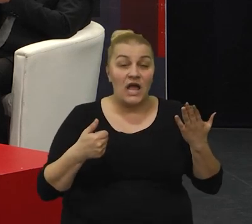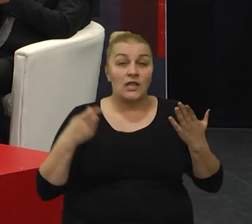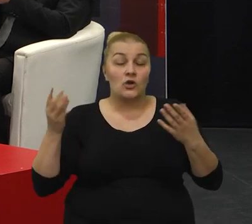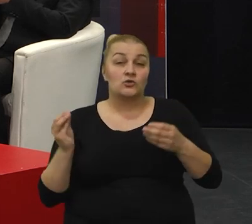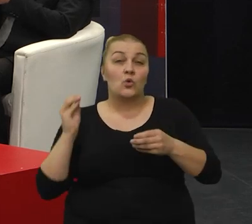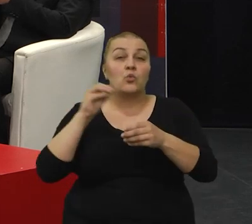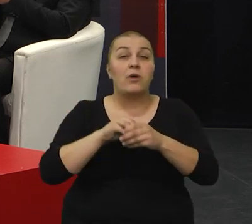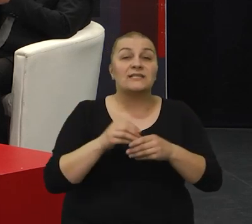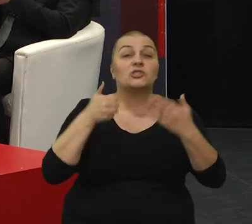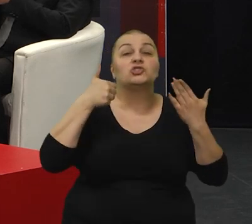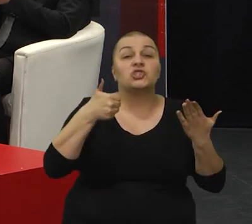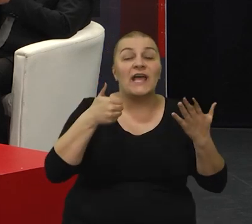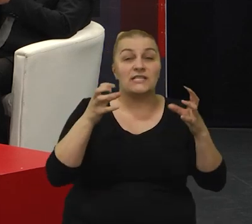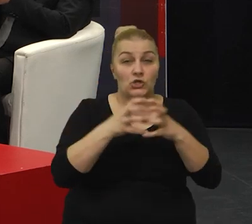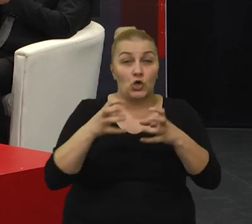je